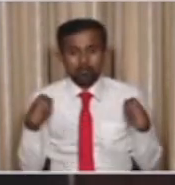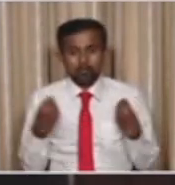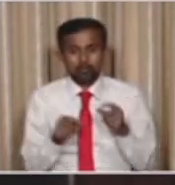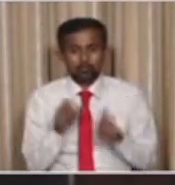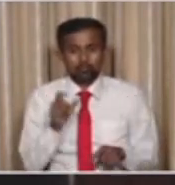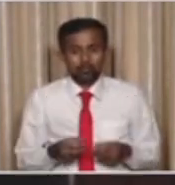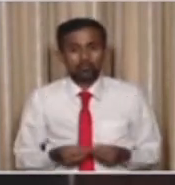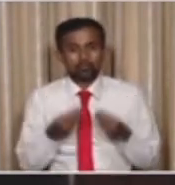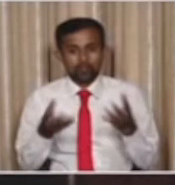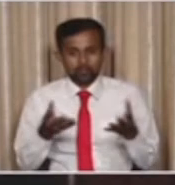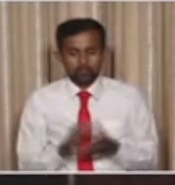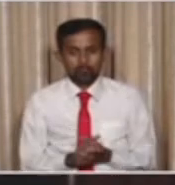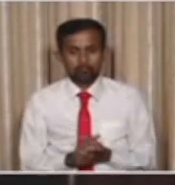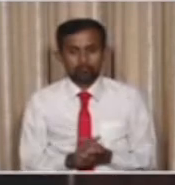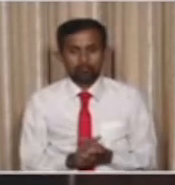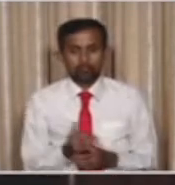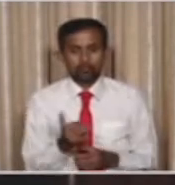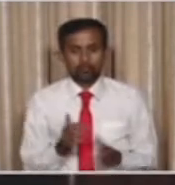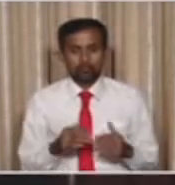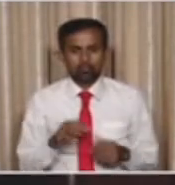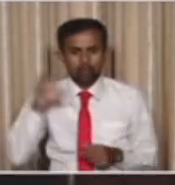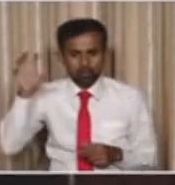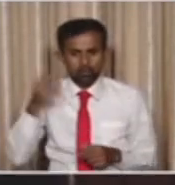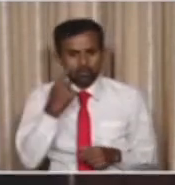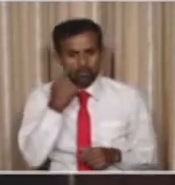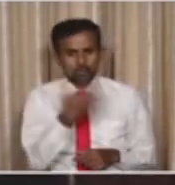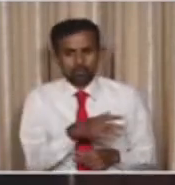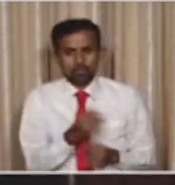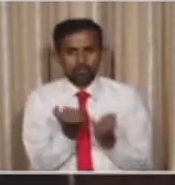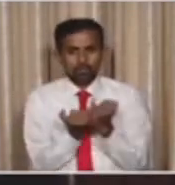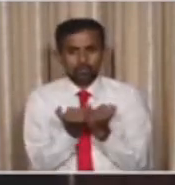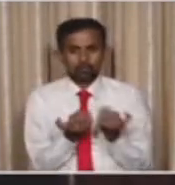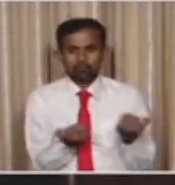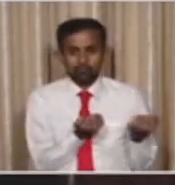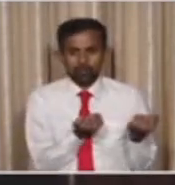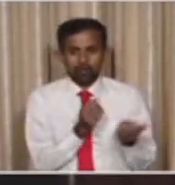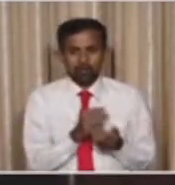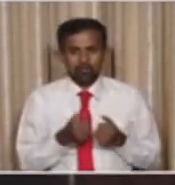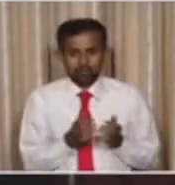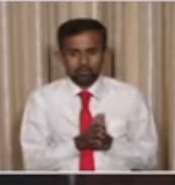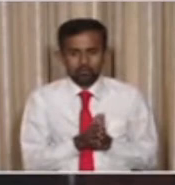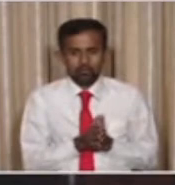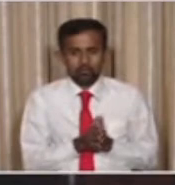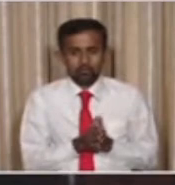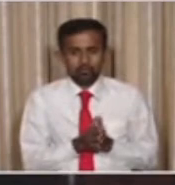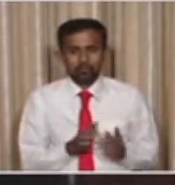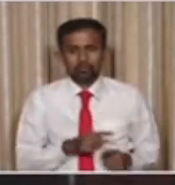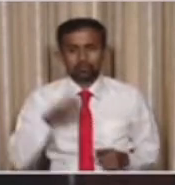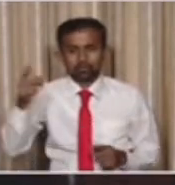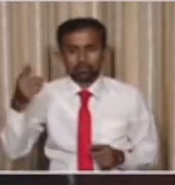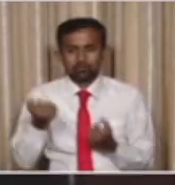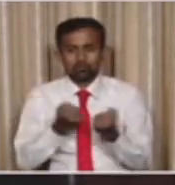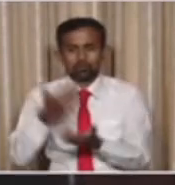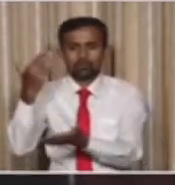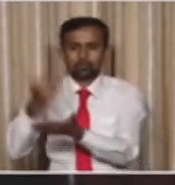මිනිස්සුන්ට ලබලා දෙන්නේ. ඒ වගේම සමහර තවත් රටවල අපි දැකලා තියෙනවා ඉලෙක්ට්‍රික් කාර් තියෙනවා. තමන්ට තමන්ගේ අවශ්‍ය ගමන ගිහිල්ලා ඒ කාර්